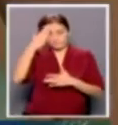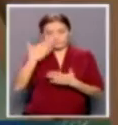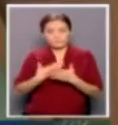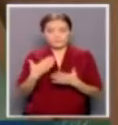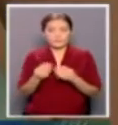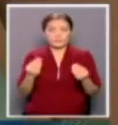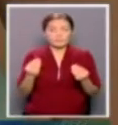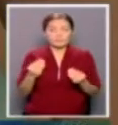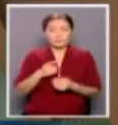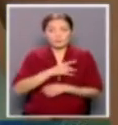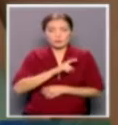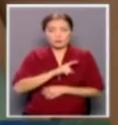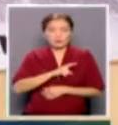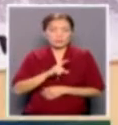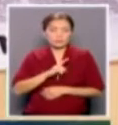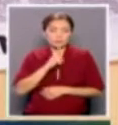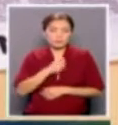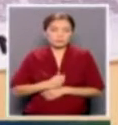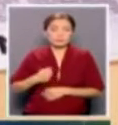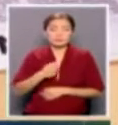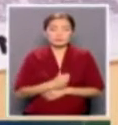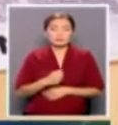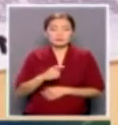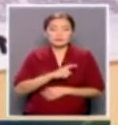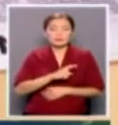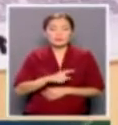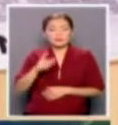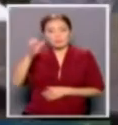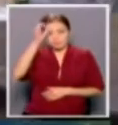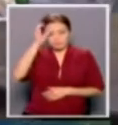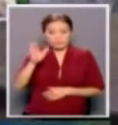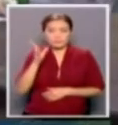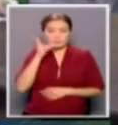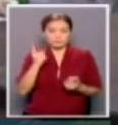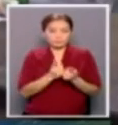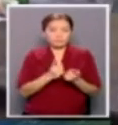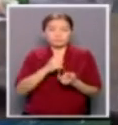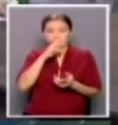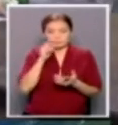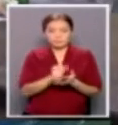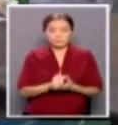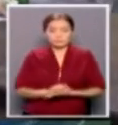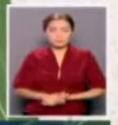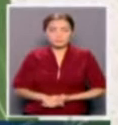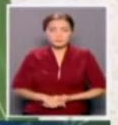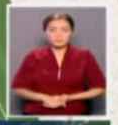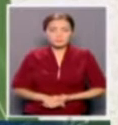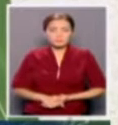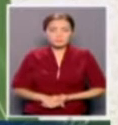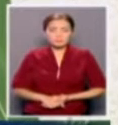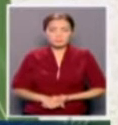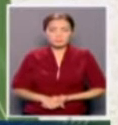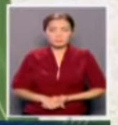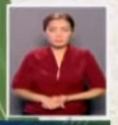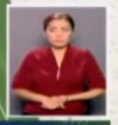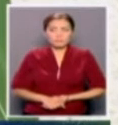алмастай өткір мінезді бұлқынған аса өршіл келбетті ақынның замандастары байқай алмағанын айтады. Мен